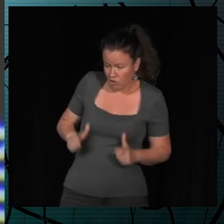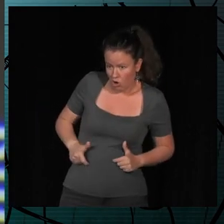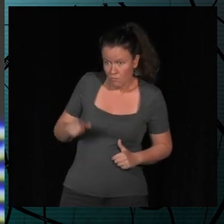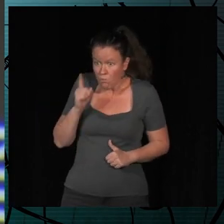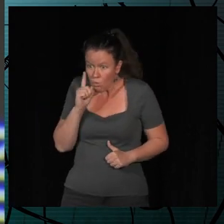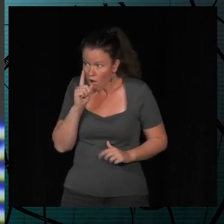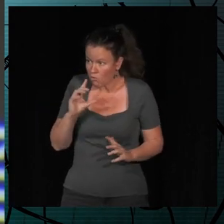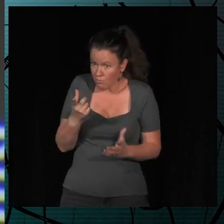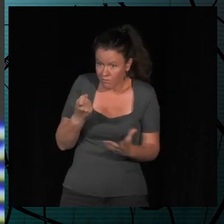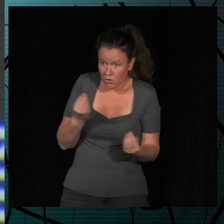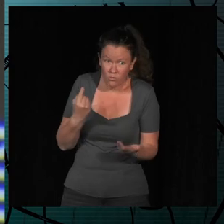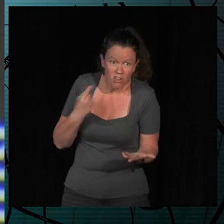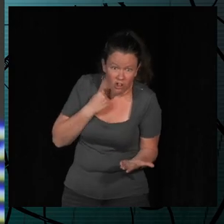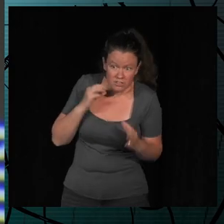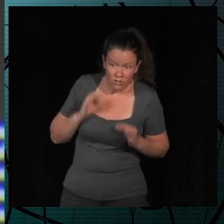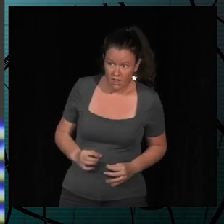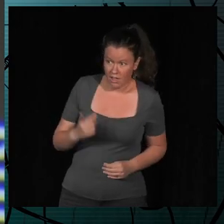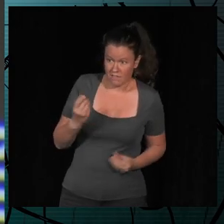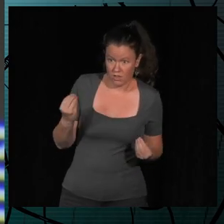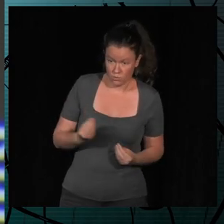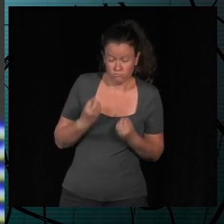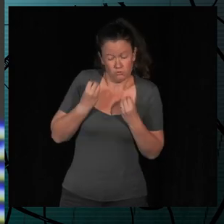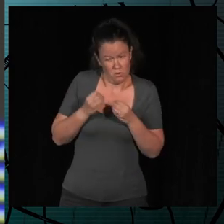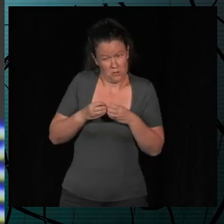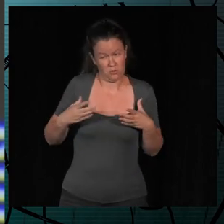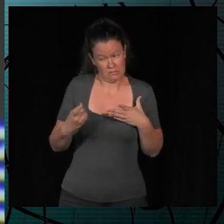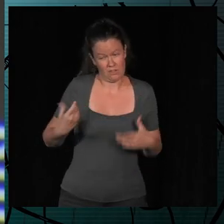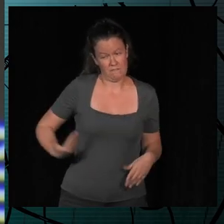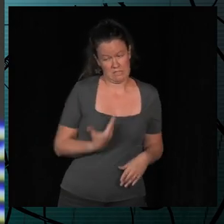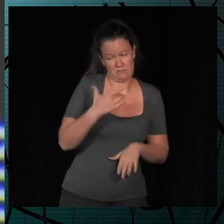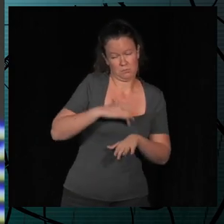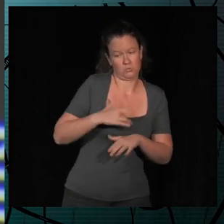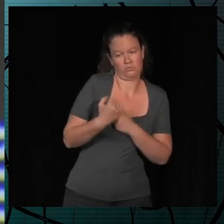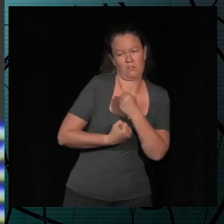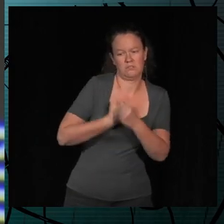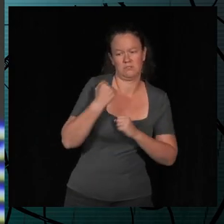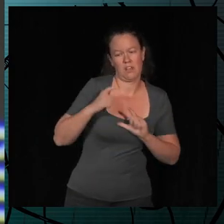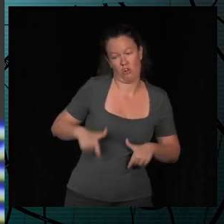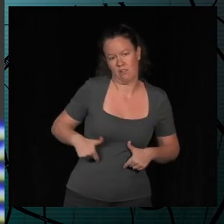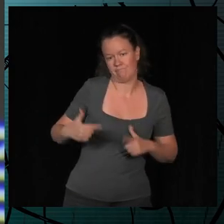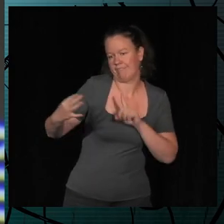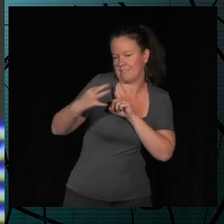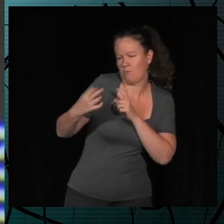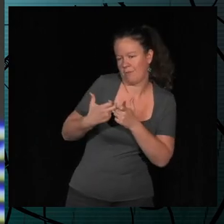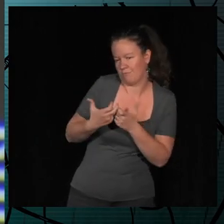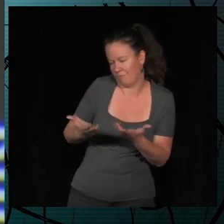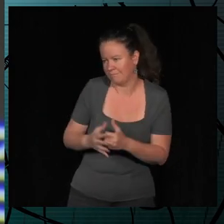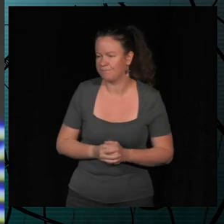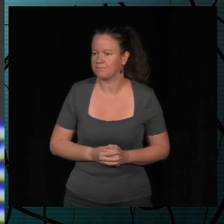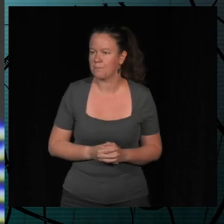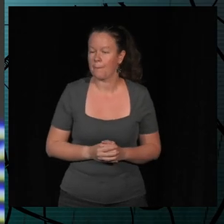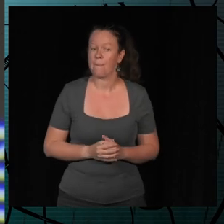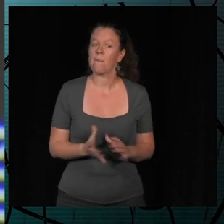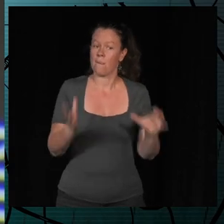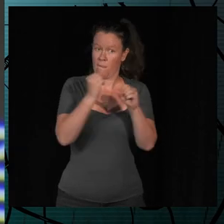de harcèlement donc autour de l'addiction je pour en parler plus si vous voulez